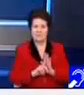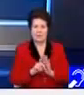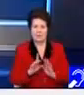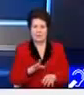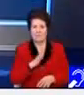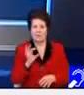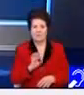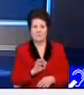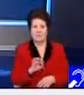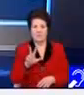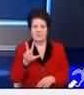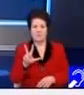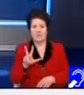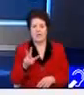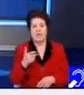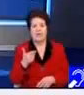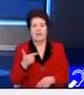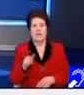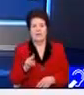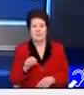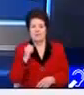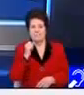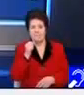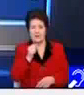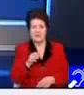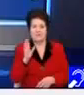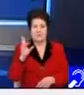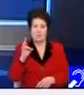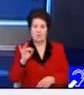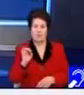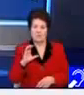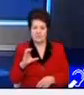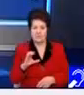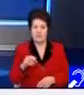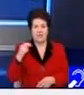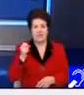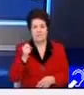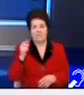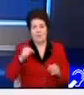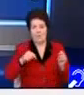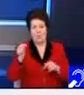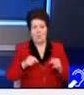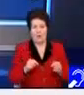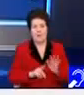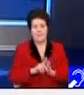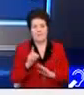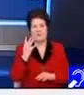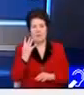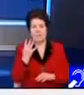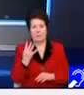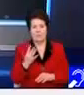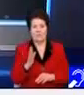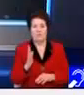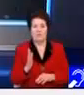vor varia între 0 și 3 grade Celsius. Mâine cerul va fi mai mult noros, iar la prânz va ploua, maxima va urca până la 4 grade